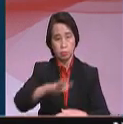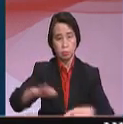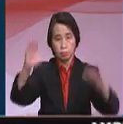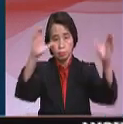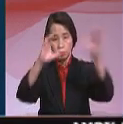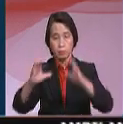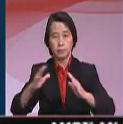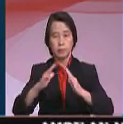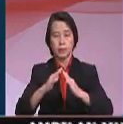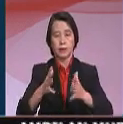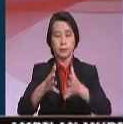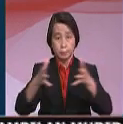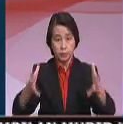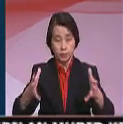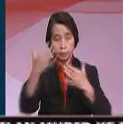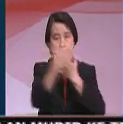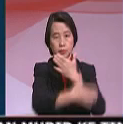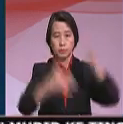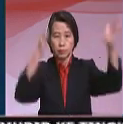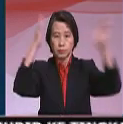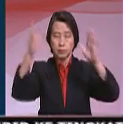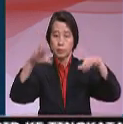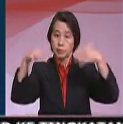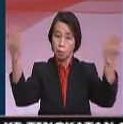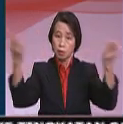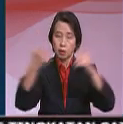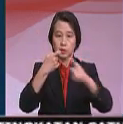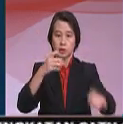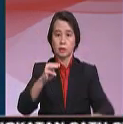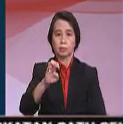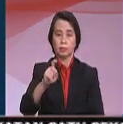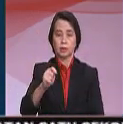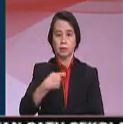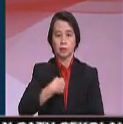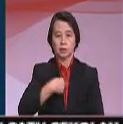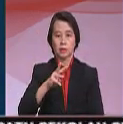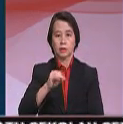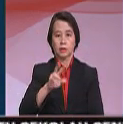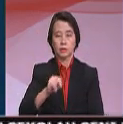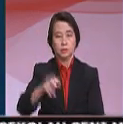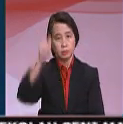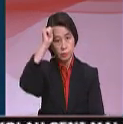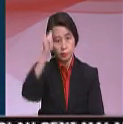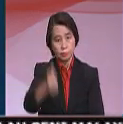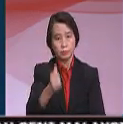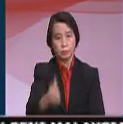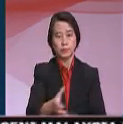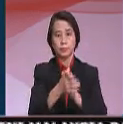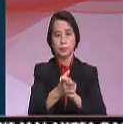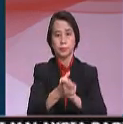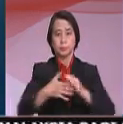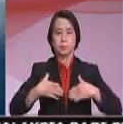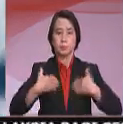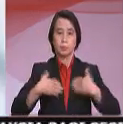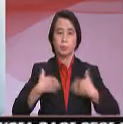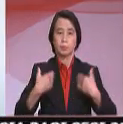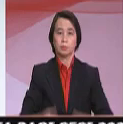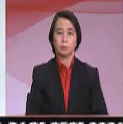bagi bandar-bandar utama di seluruh Malaysia. Sekian daripada Map Malaysia, saya Wan Hafiz. Assalamualaikum dan salam sejahtera.